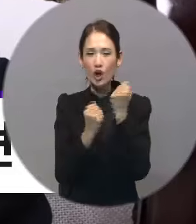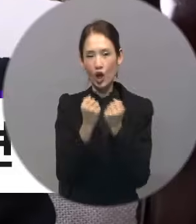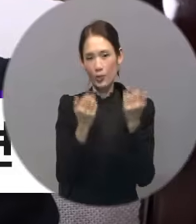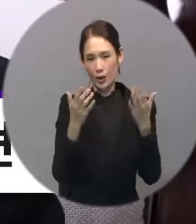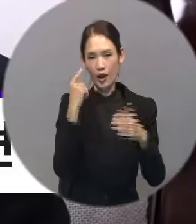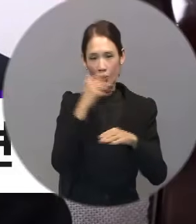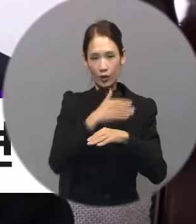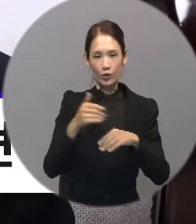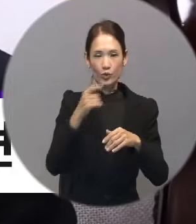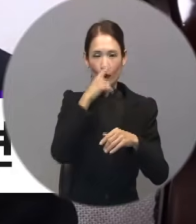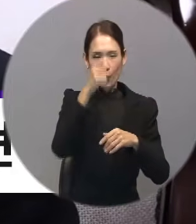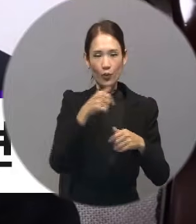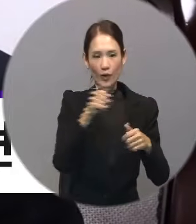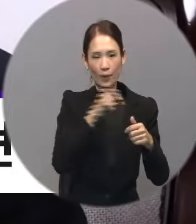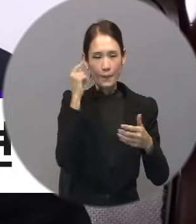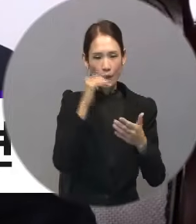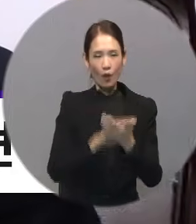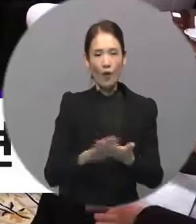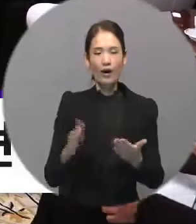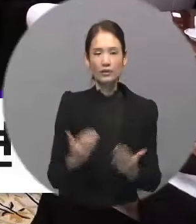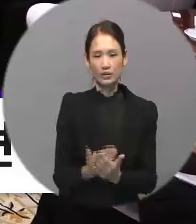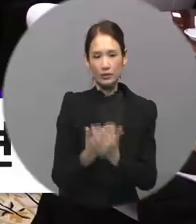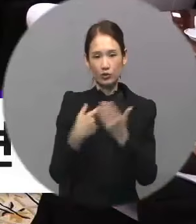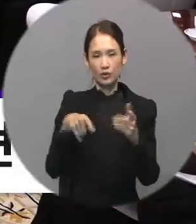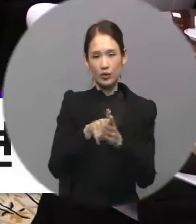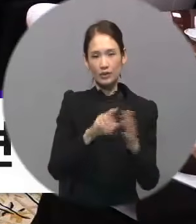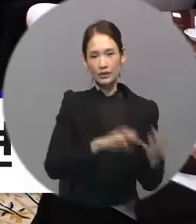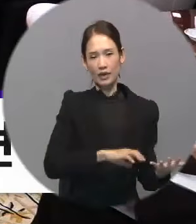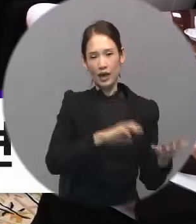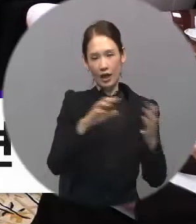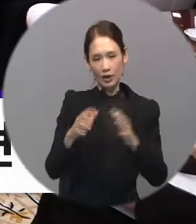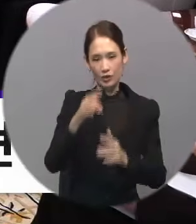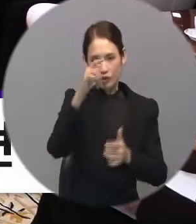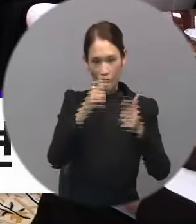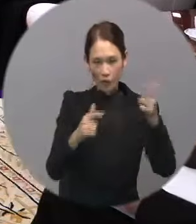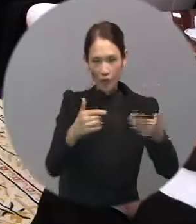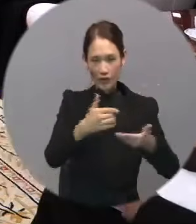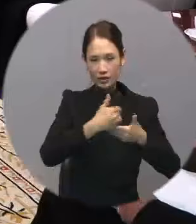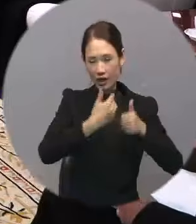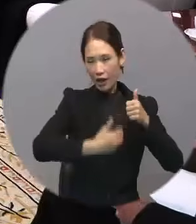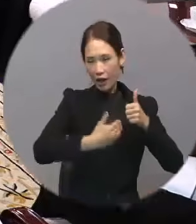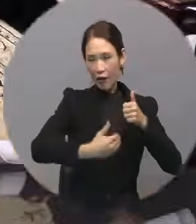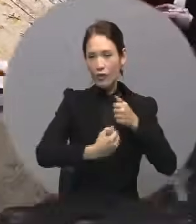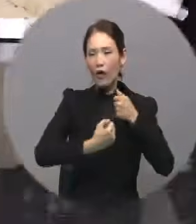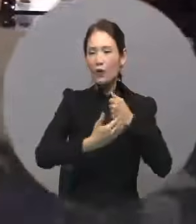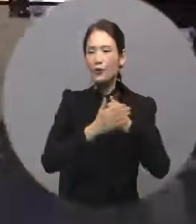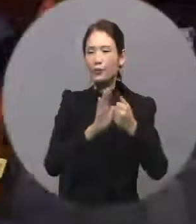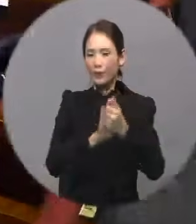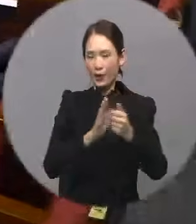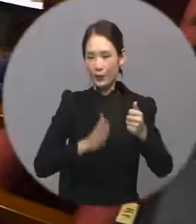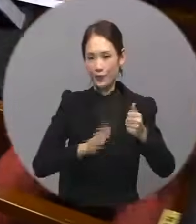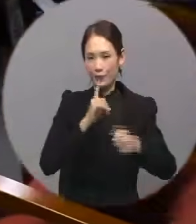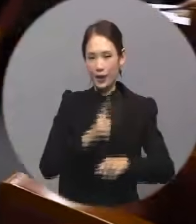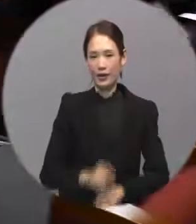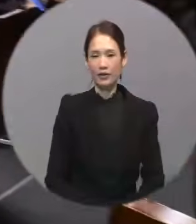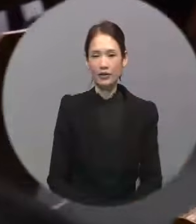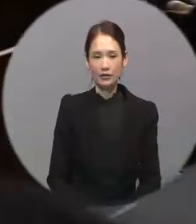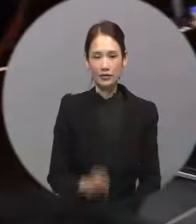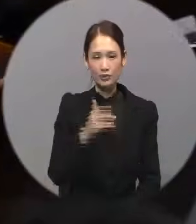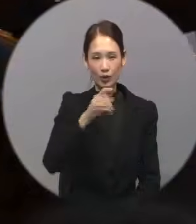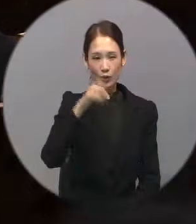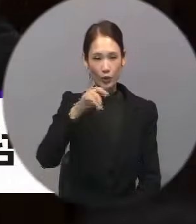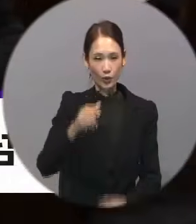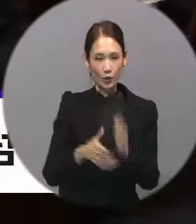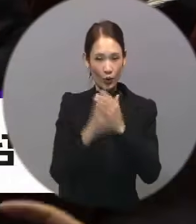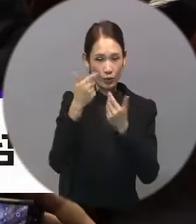한반도와 동북아의 평화 증진을 위해 세계적 석학의 다양한 재원과 협력을 당부했습니다. 정동영